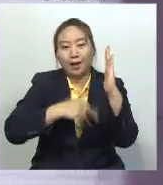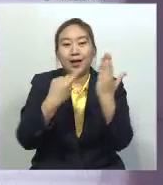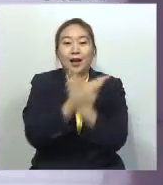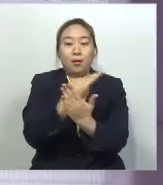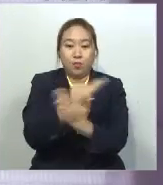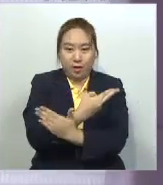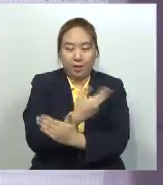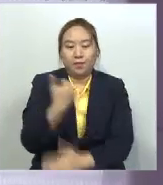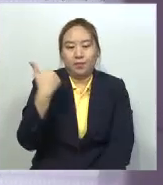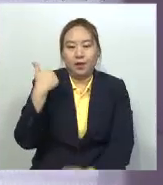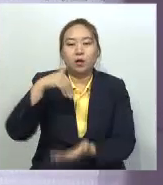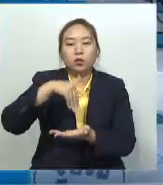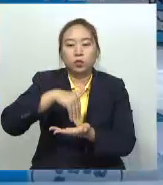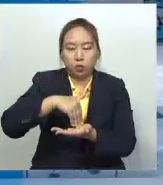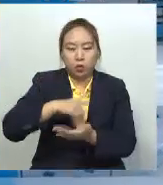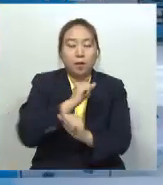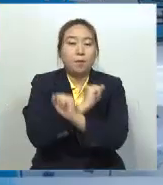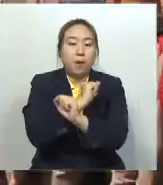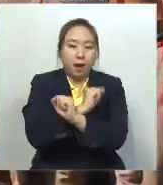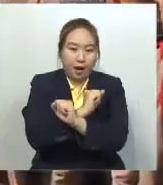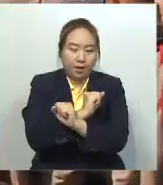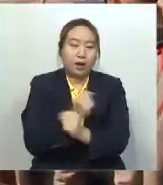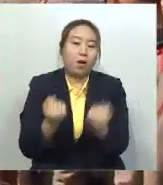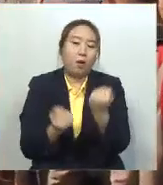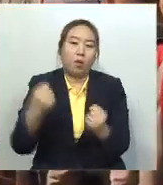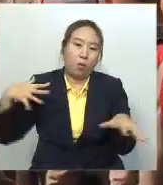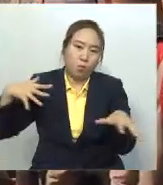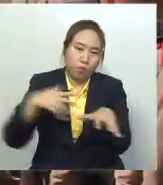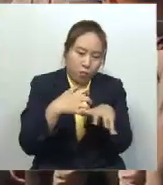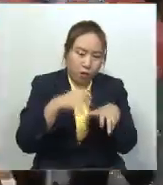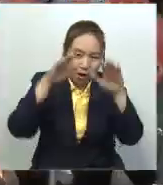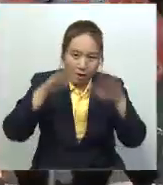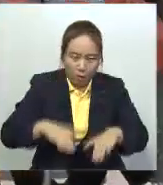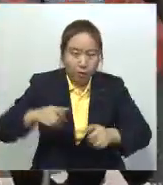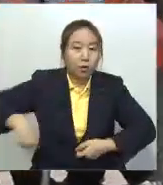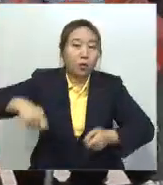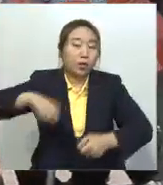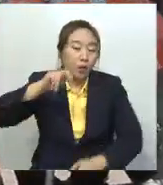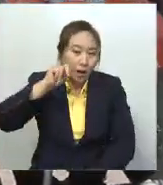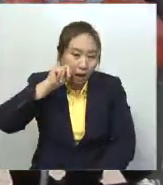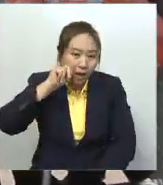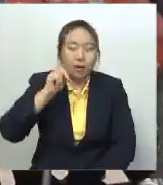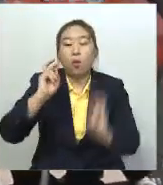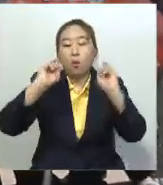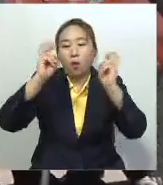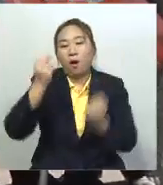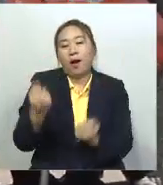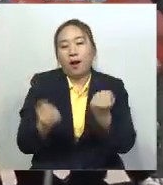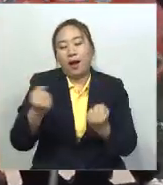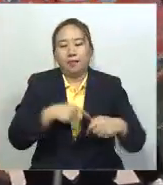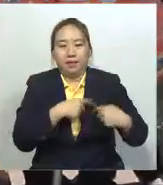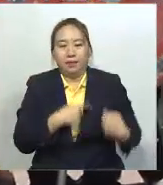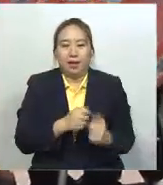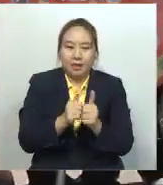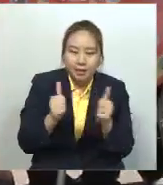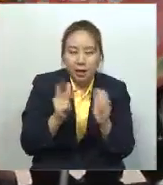ราชบุรีนะครับมีการเปิดศูนย์บูรณาการป้องกันและลดอุบัติเหตุทางถนนช่วงเทศกาลสงกรานต์ภายใต้แนวคิดขับรถมีน้ำใจรักษ